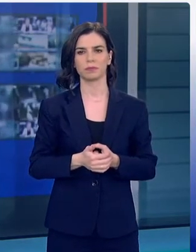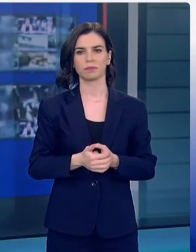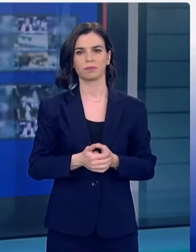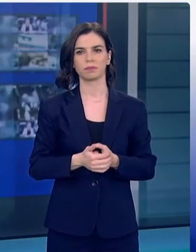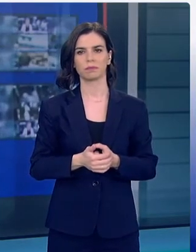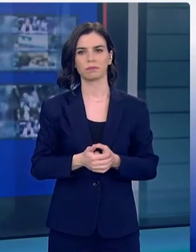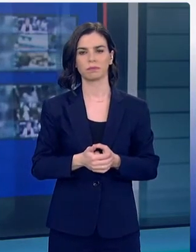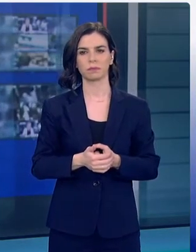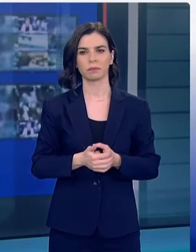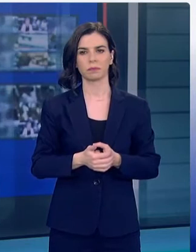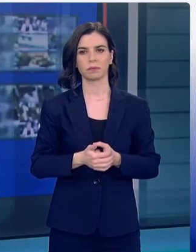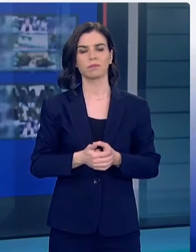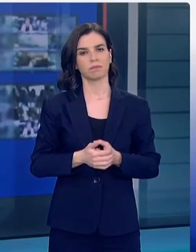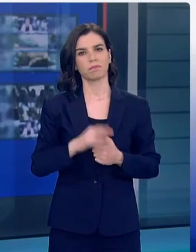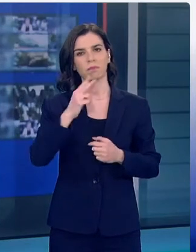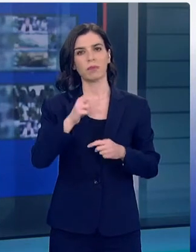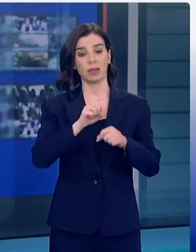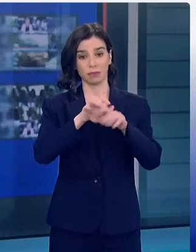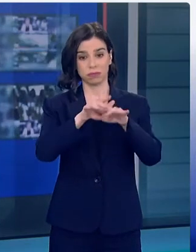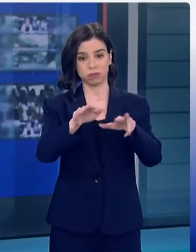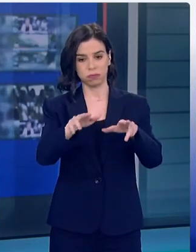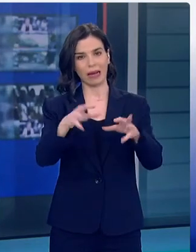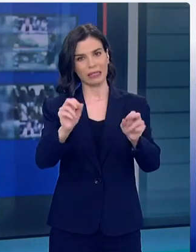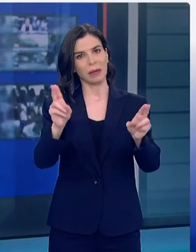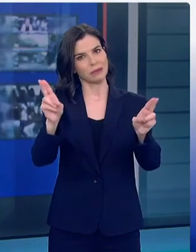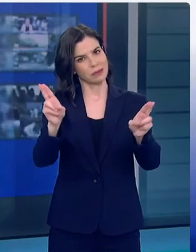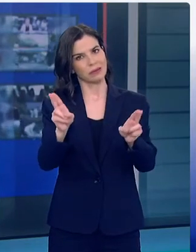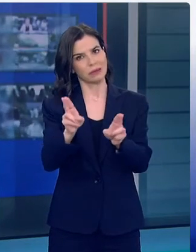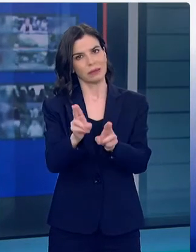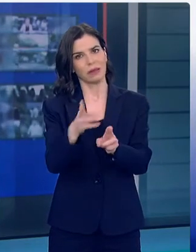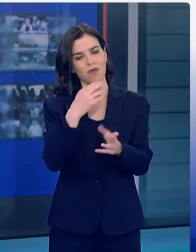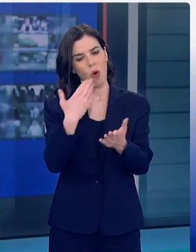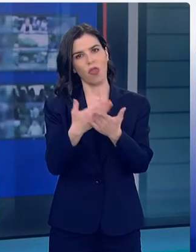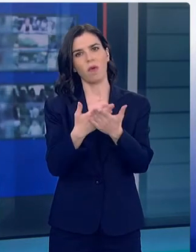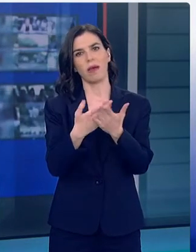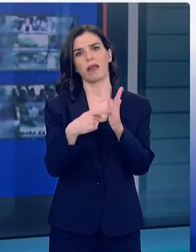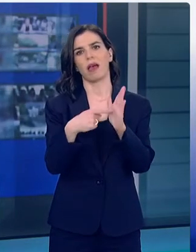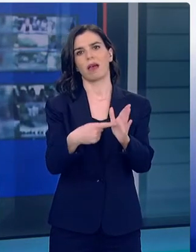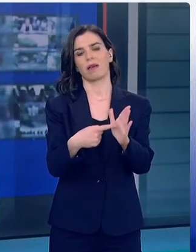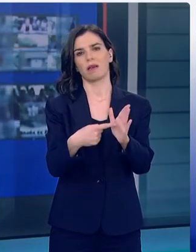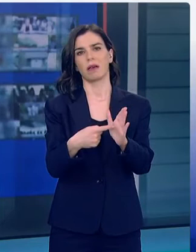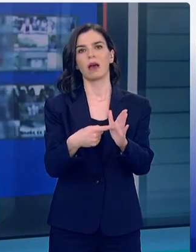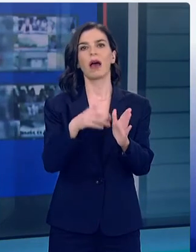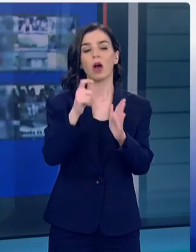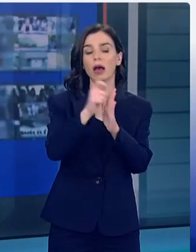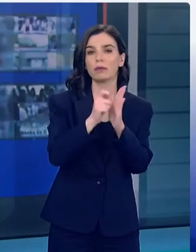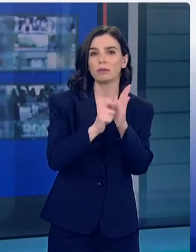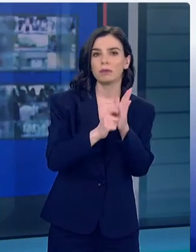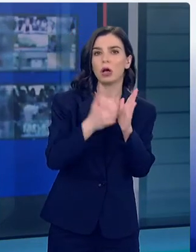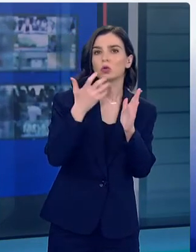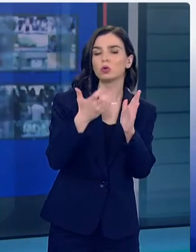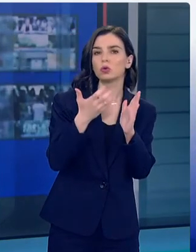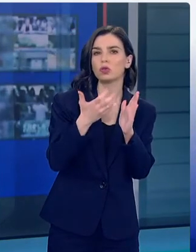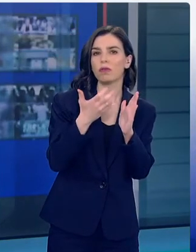Έχουμε περιορίσει δραστικά τη διασπορά. Αυτό μπορούμε να το πούμε με βάση τα δεδομένα που έχουμε, με βάση τις καταγραφές των